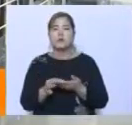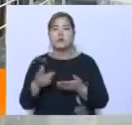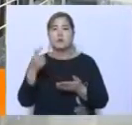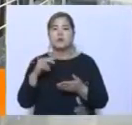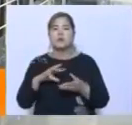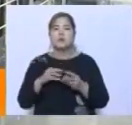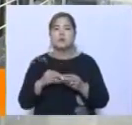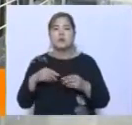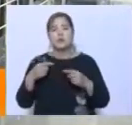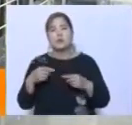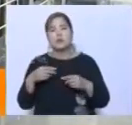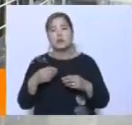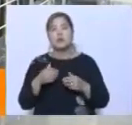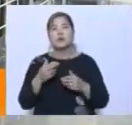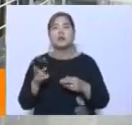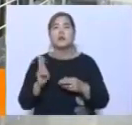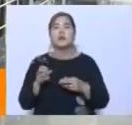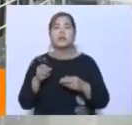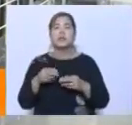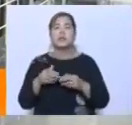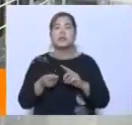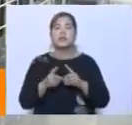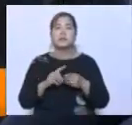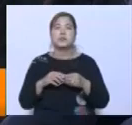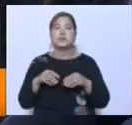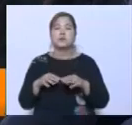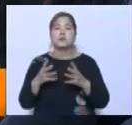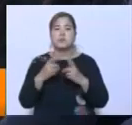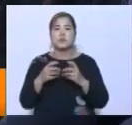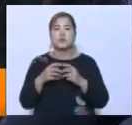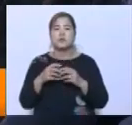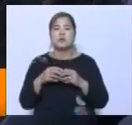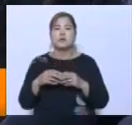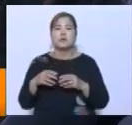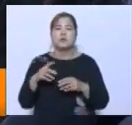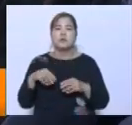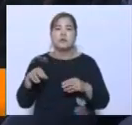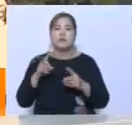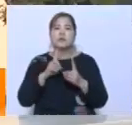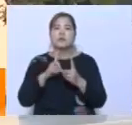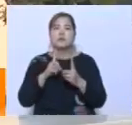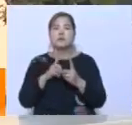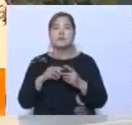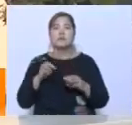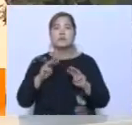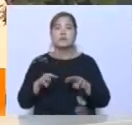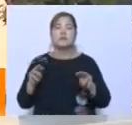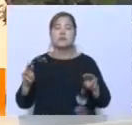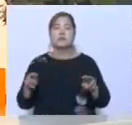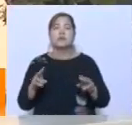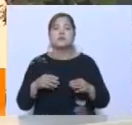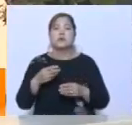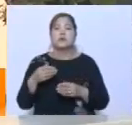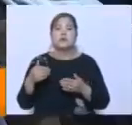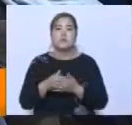том, что какие изменения будут в налоговом кодексе 2025 года. Подводя итоги встречи, вице-министр финансов подчеркнул, что